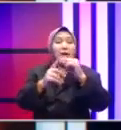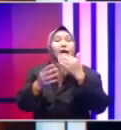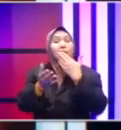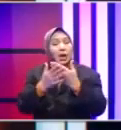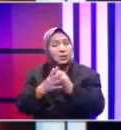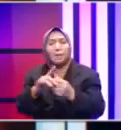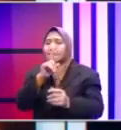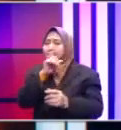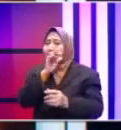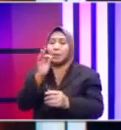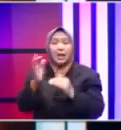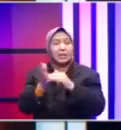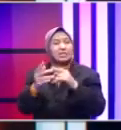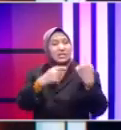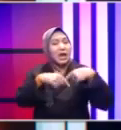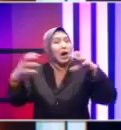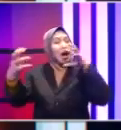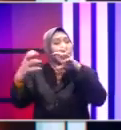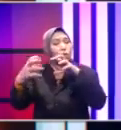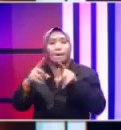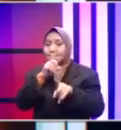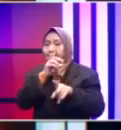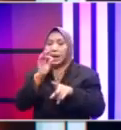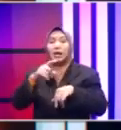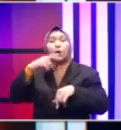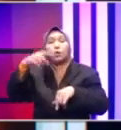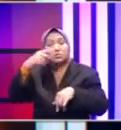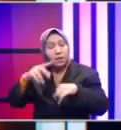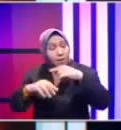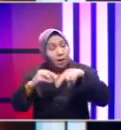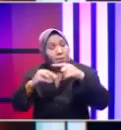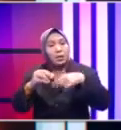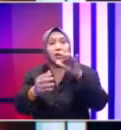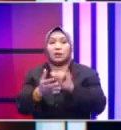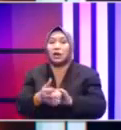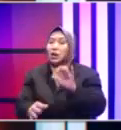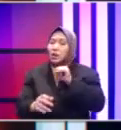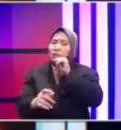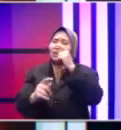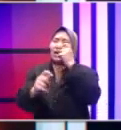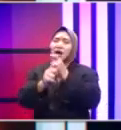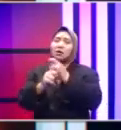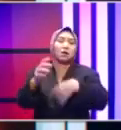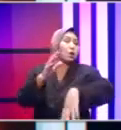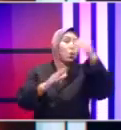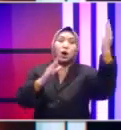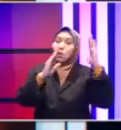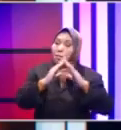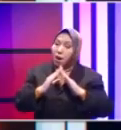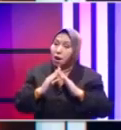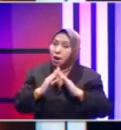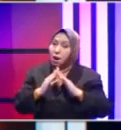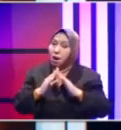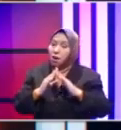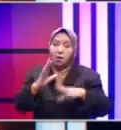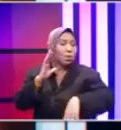lebih-lebih lagi kita tinggal diam saja kalau langsung wacana ucap kami DBD yang gila betul kalau tak tahan sangat keluar rumah tentunya butuh